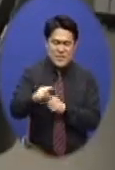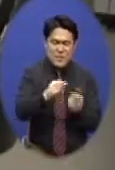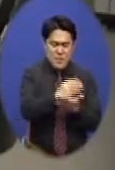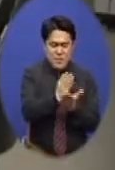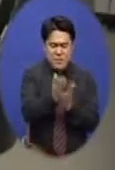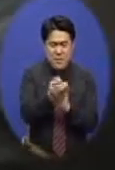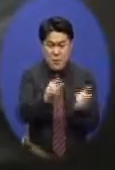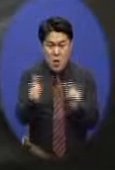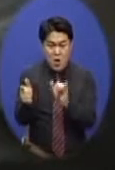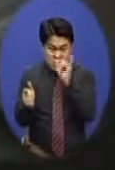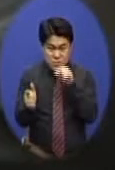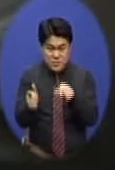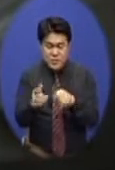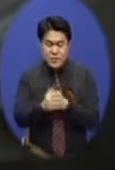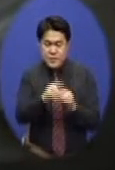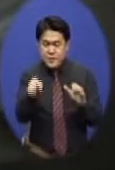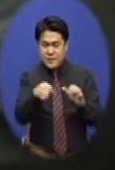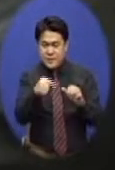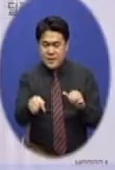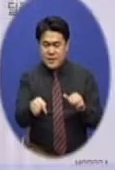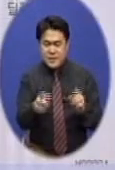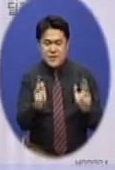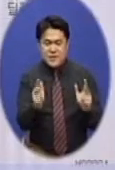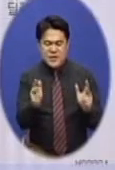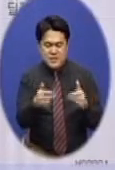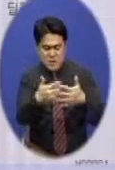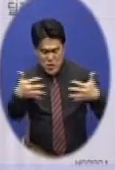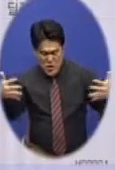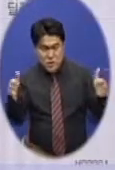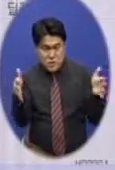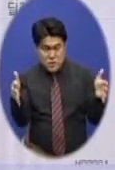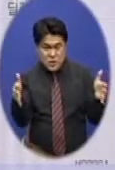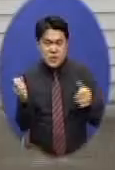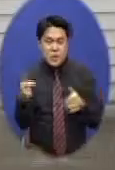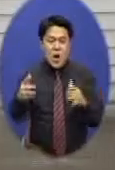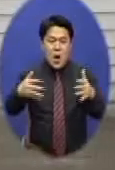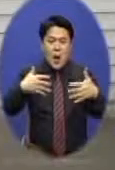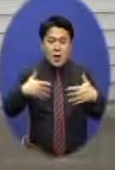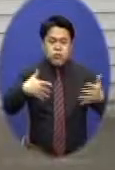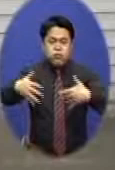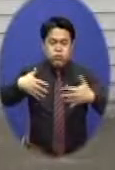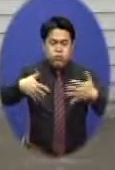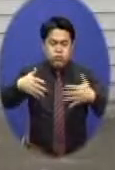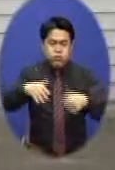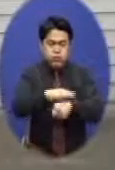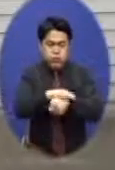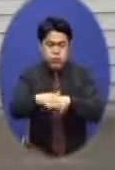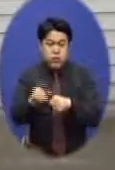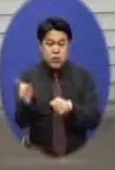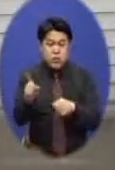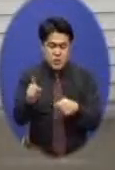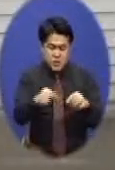등으로 구성되어 있고 냉각기의 전율 면적을 최대한 크게 하고 송풍량을 충분히 확보해 수분이 냉각기